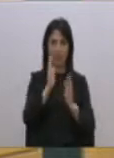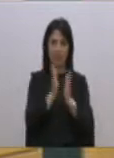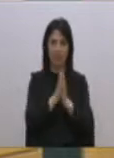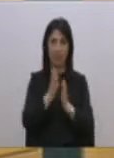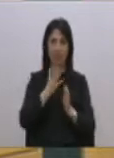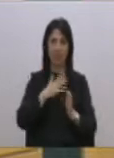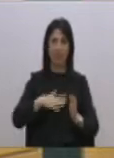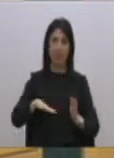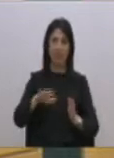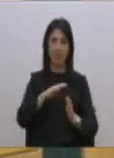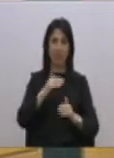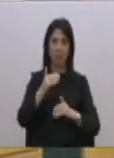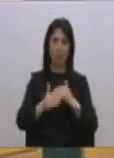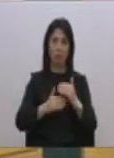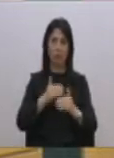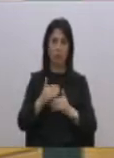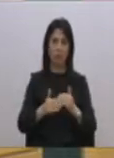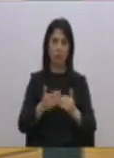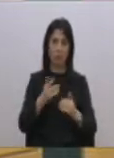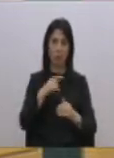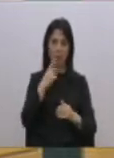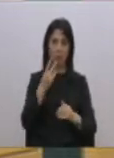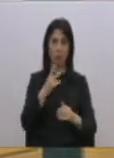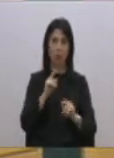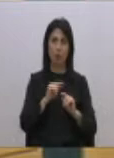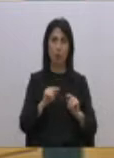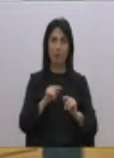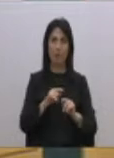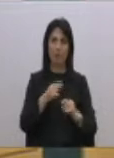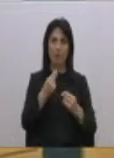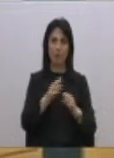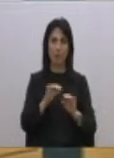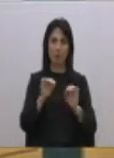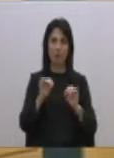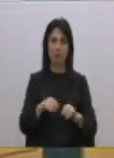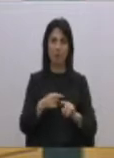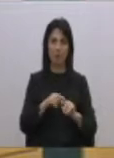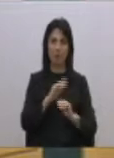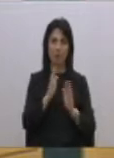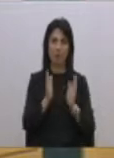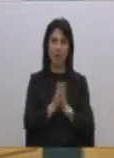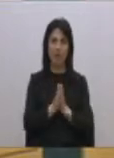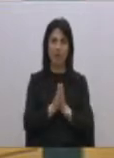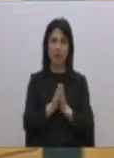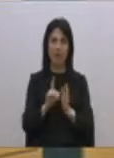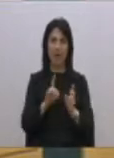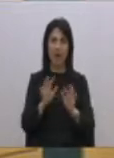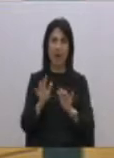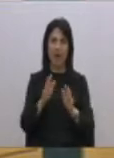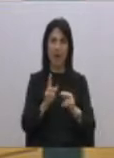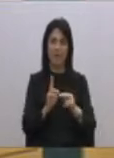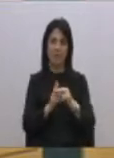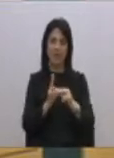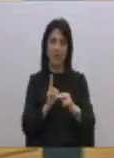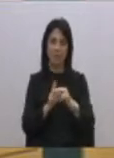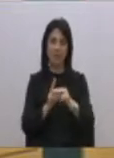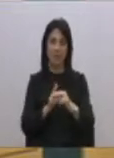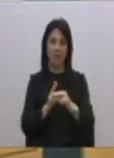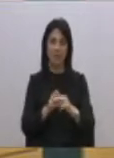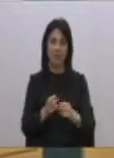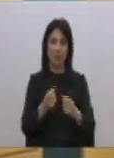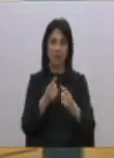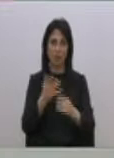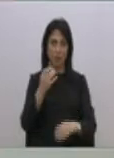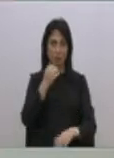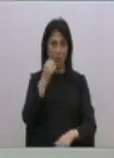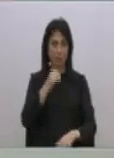ქვეყნის პროგრესს. თუ რათა ოპოზიციას არ მიეცა შესაძლებლობა ეს ყველაფერი და ბარიერების წინაშე აღმოაჩინოს.